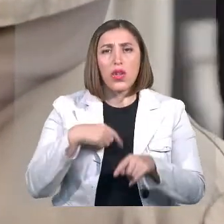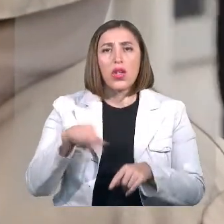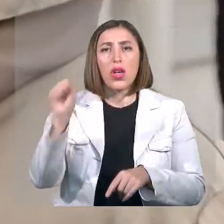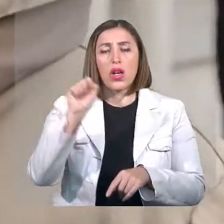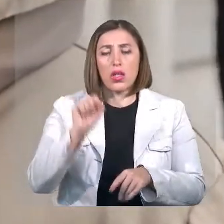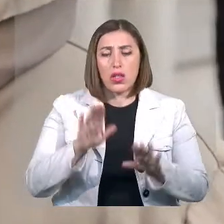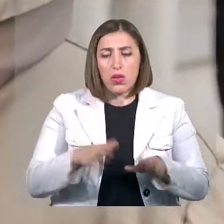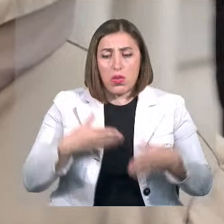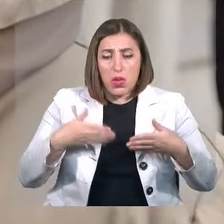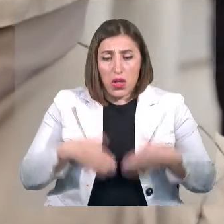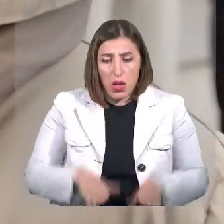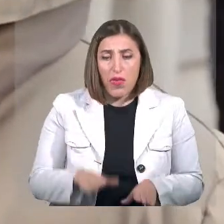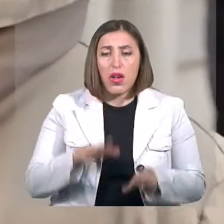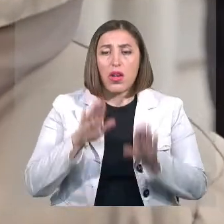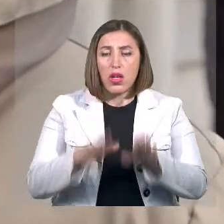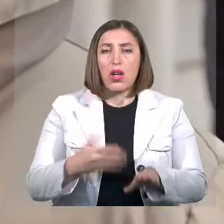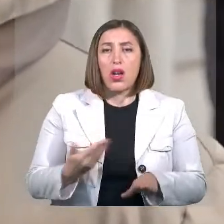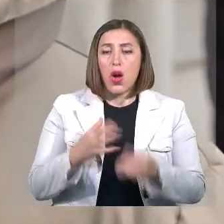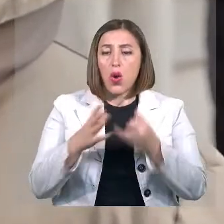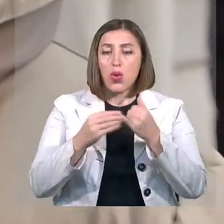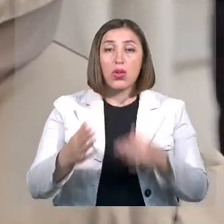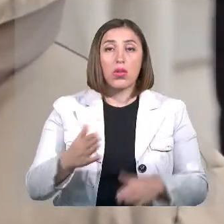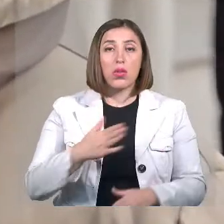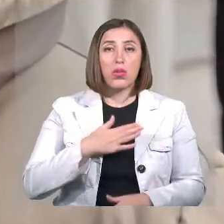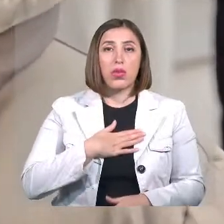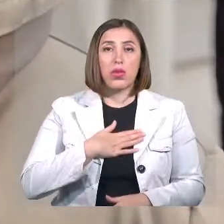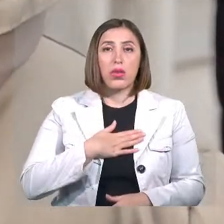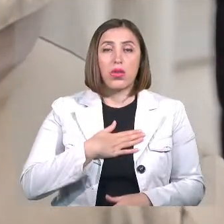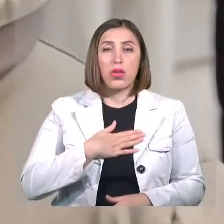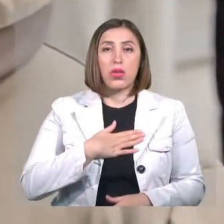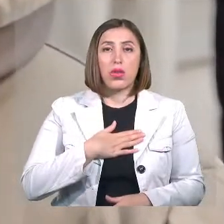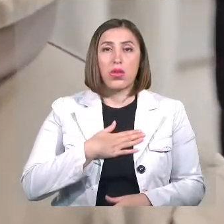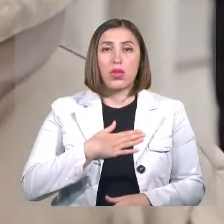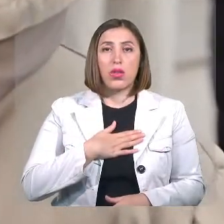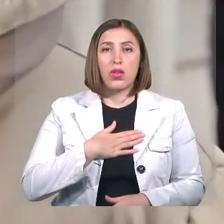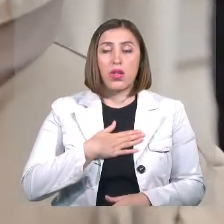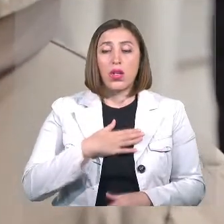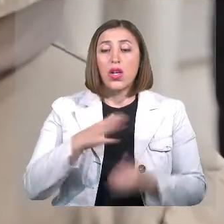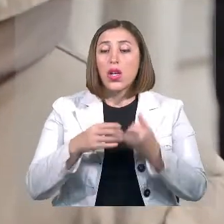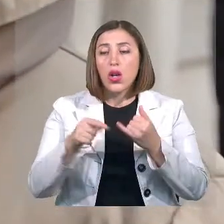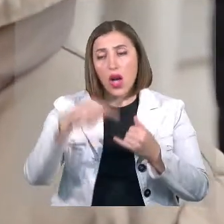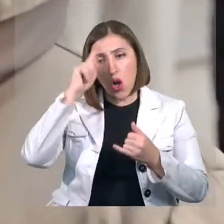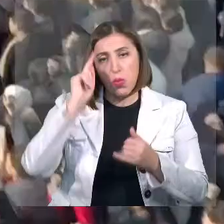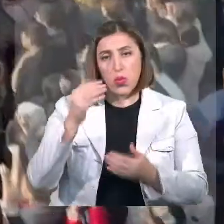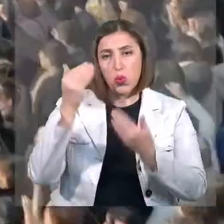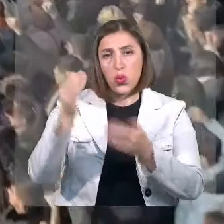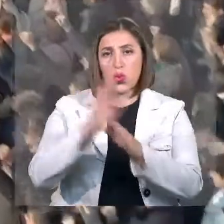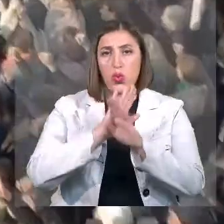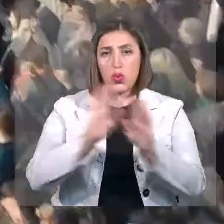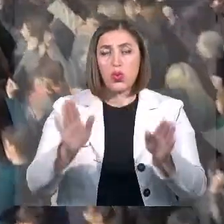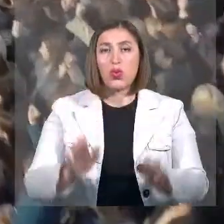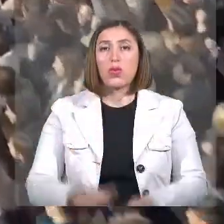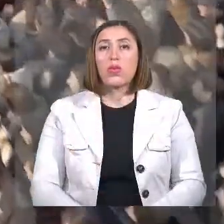ստեղ էլ պիտի ապրինք, մեր հողնա, սա Ադրբեջանի հող չէ։